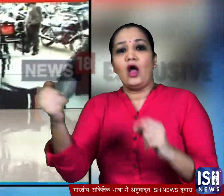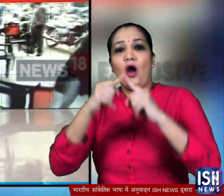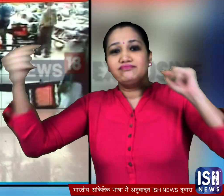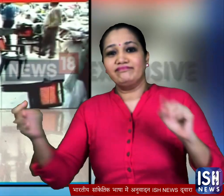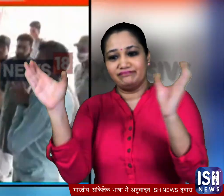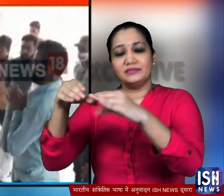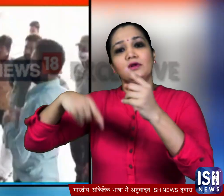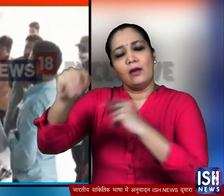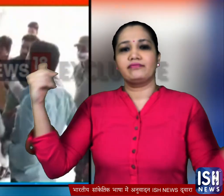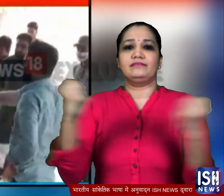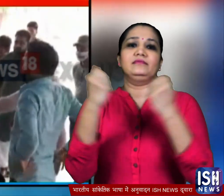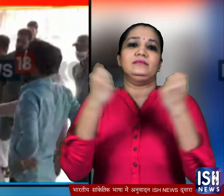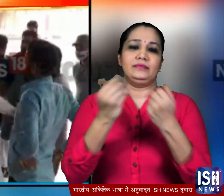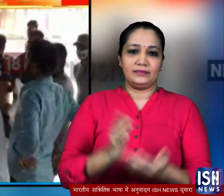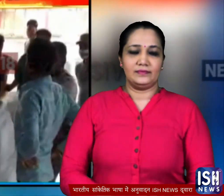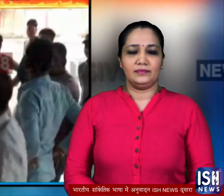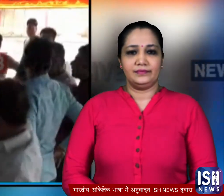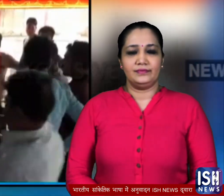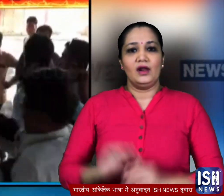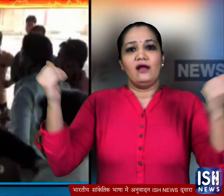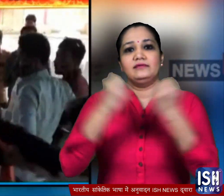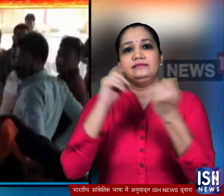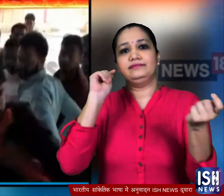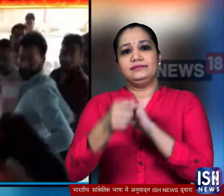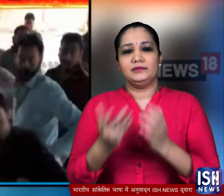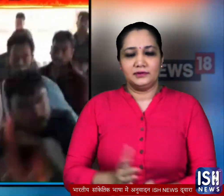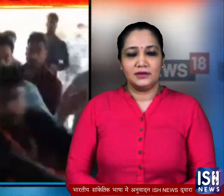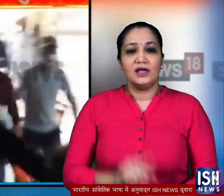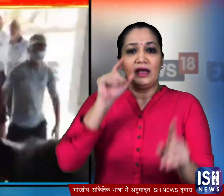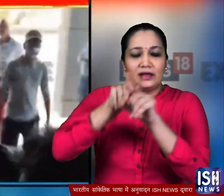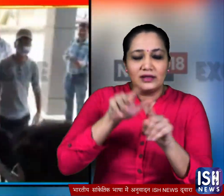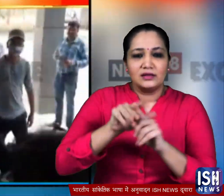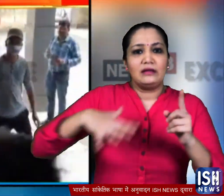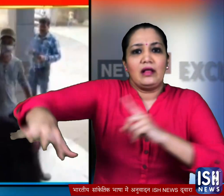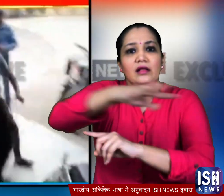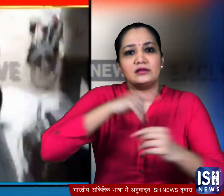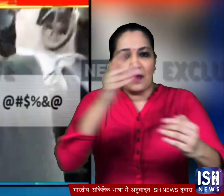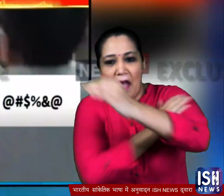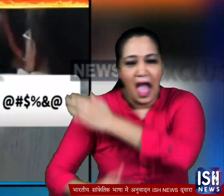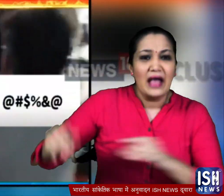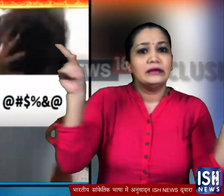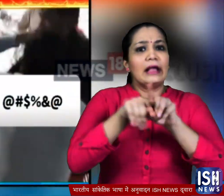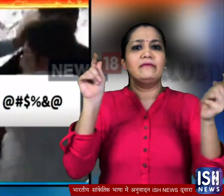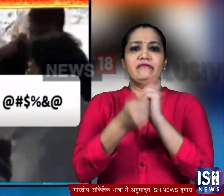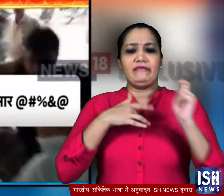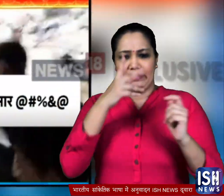गई, जो देखते ही देखते मारपीट में बदल गई और नगर पालिका परिसर अखाड़े में तब्दील हो गया।